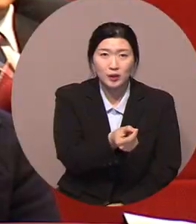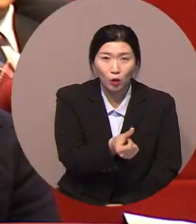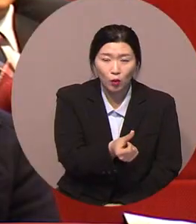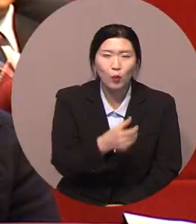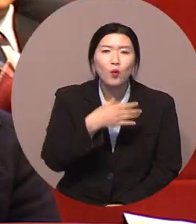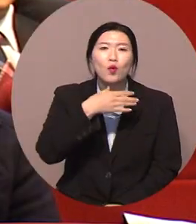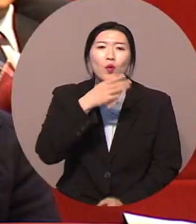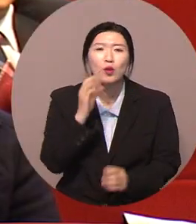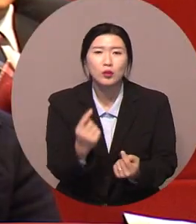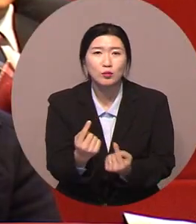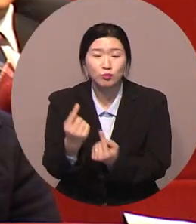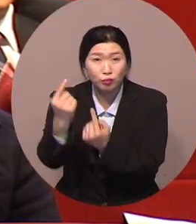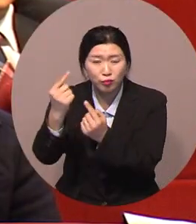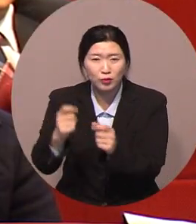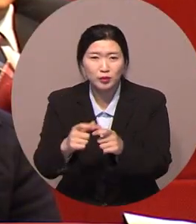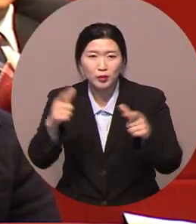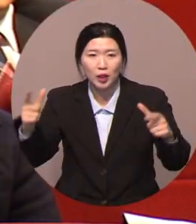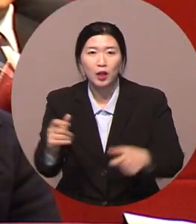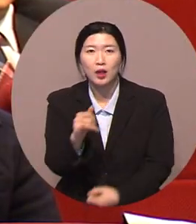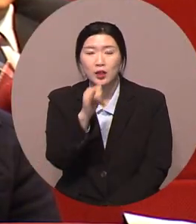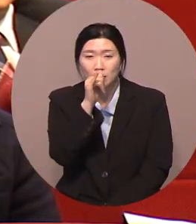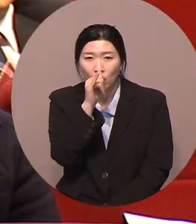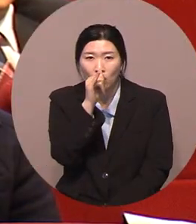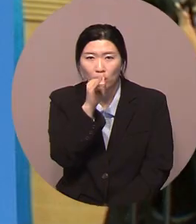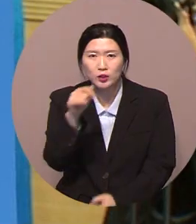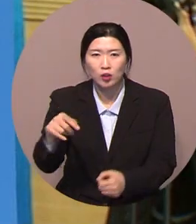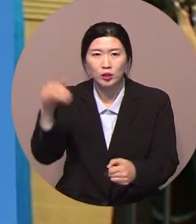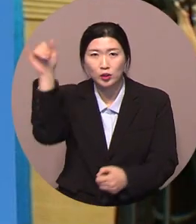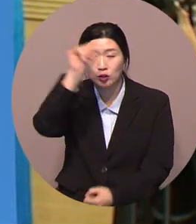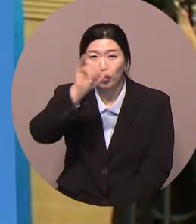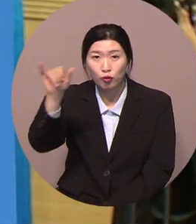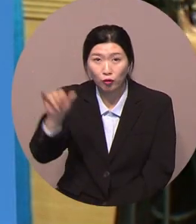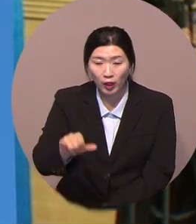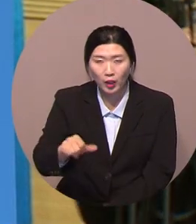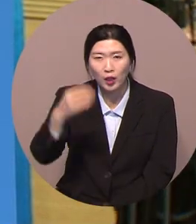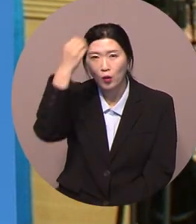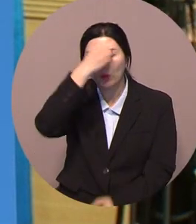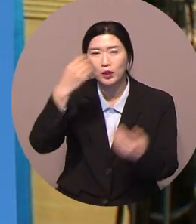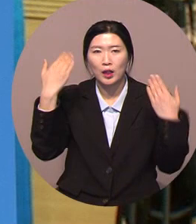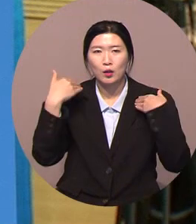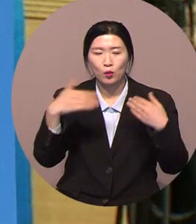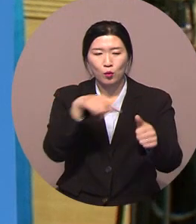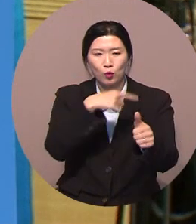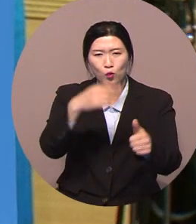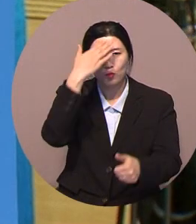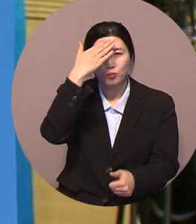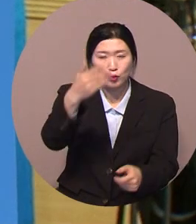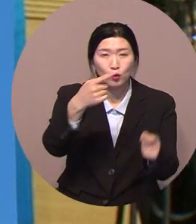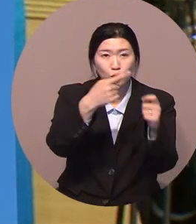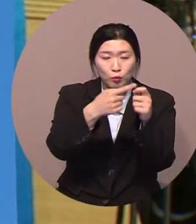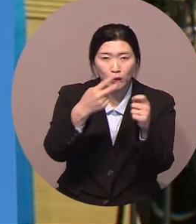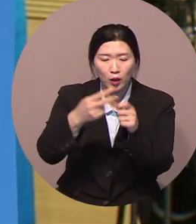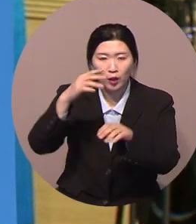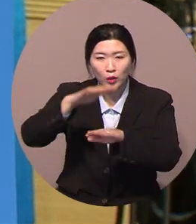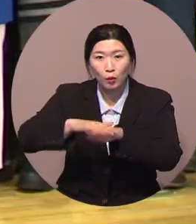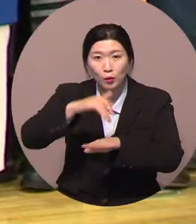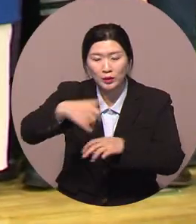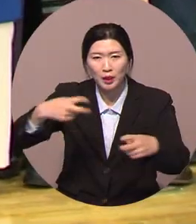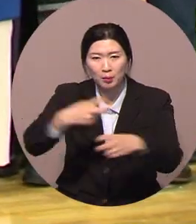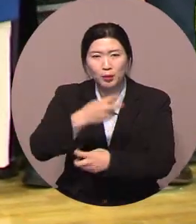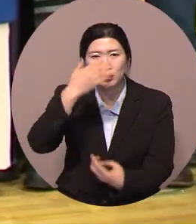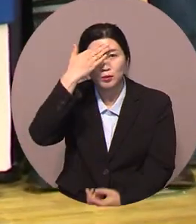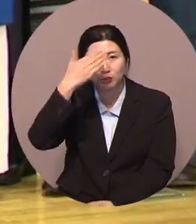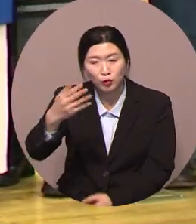양극화의 3대 위기에 처했다며 전국 최초 고교 무상교육과 농어촌 버스 무료화 전 도민